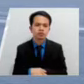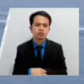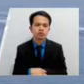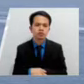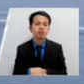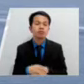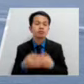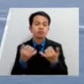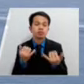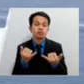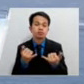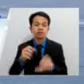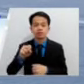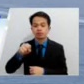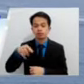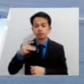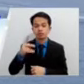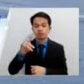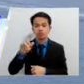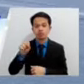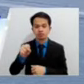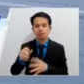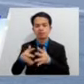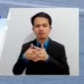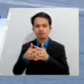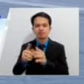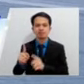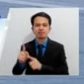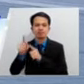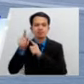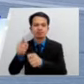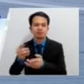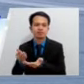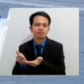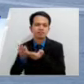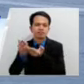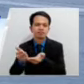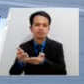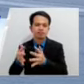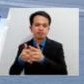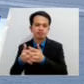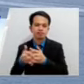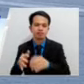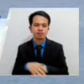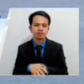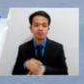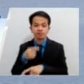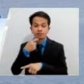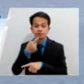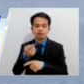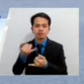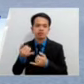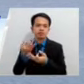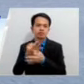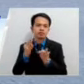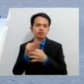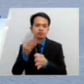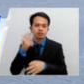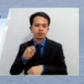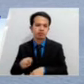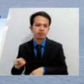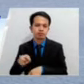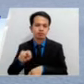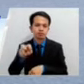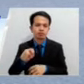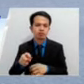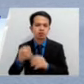ng Spratlys, dumaan ang U.S. Navy destroyer na USS Preble. Ayon sa U.S. Navy, sa kanilang Freedom of Navigation Operation, hinamon nila